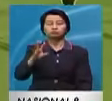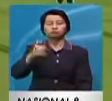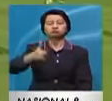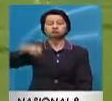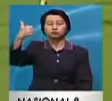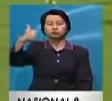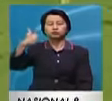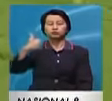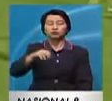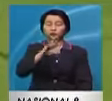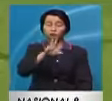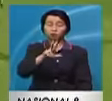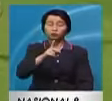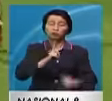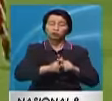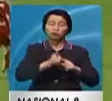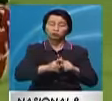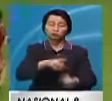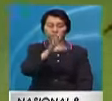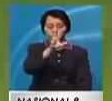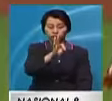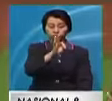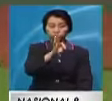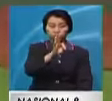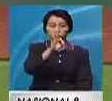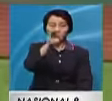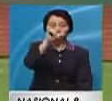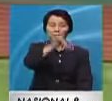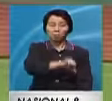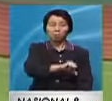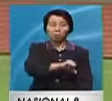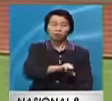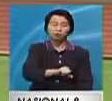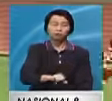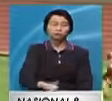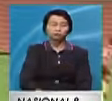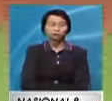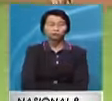kemenangan, 3 seri dan 9 kali kalah.